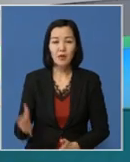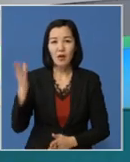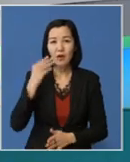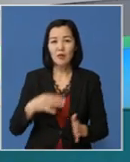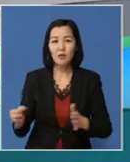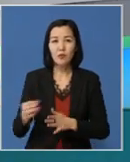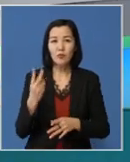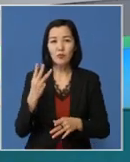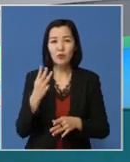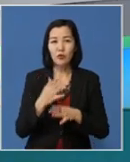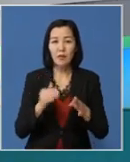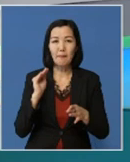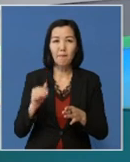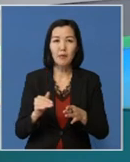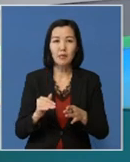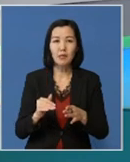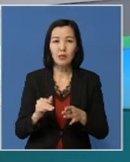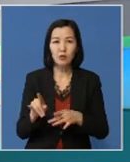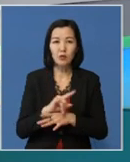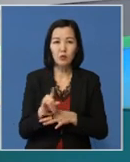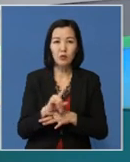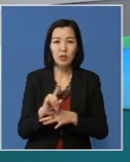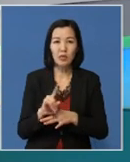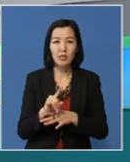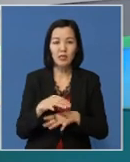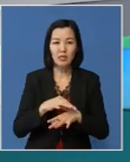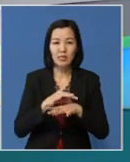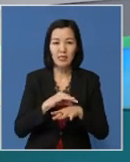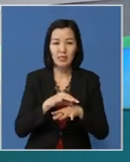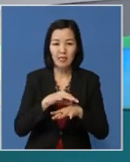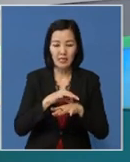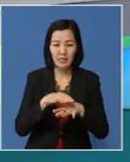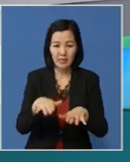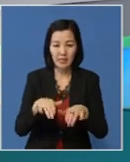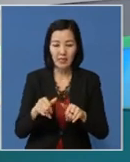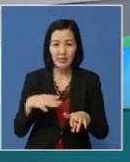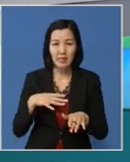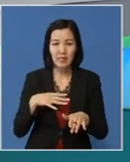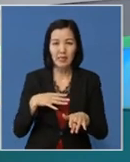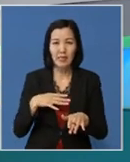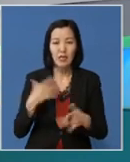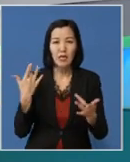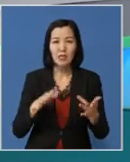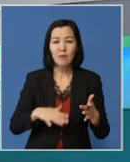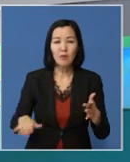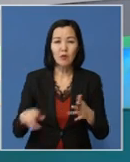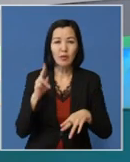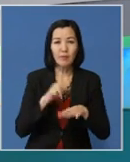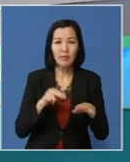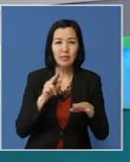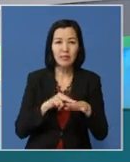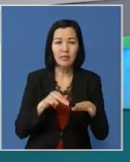Алматы облысында 3,5 мыңға жуық су тышқанының кептірілген терісі тәркіленді. Тәртіп сақшылары бұл заңсыздықты Жамбыл ауданындағы полиция